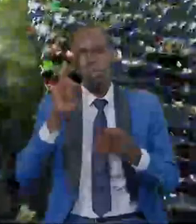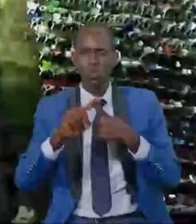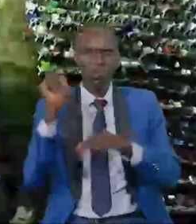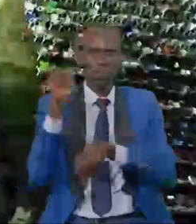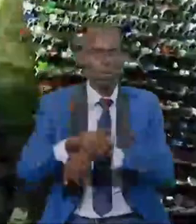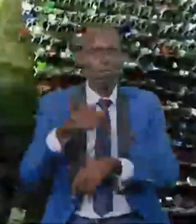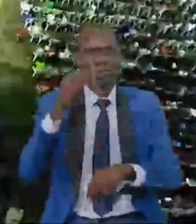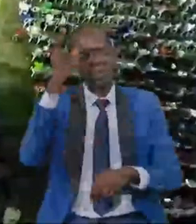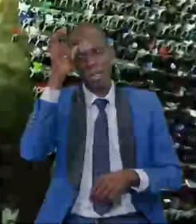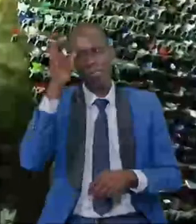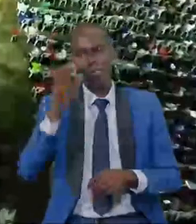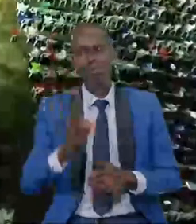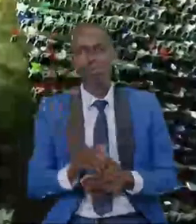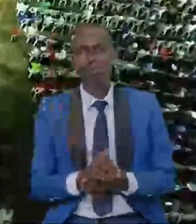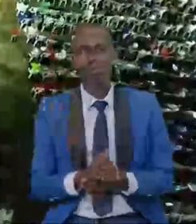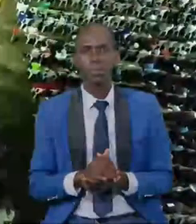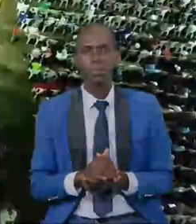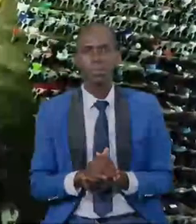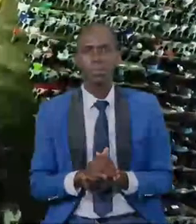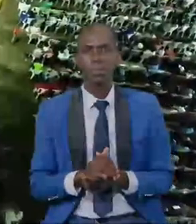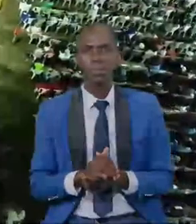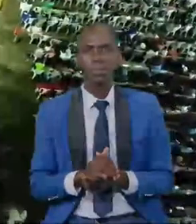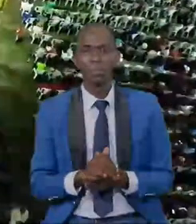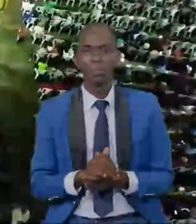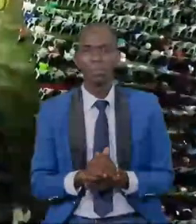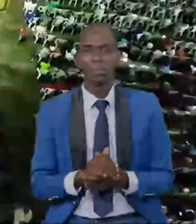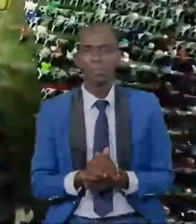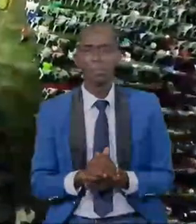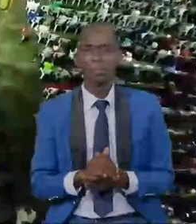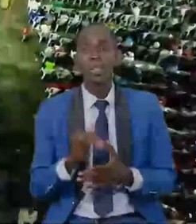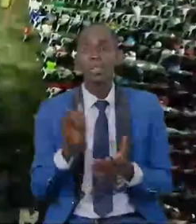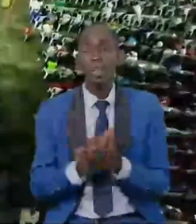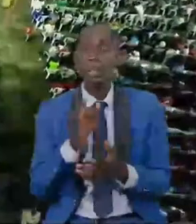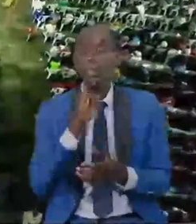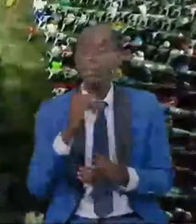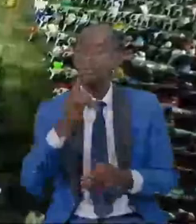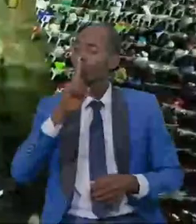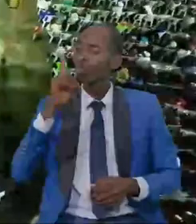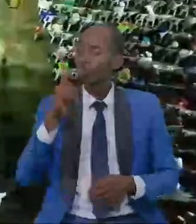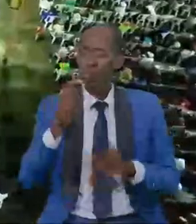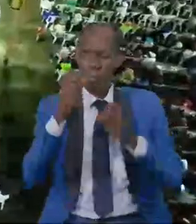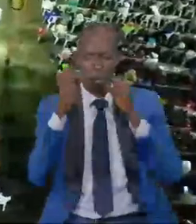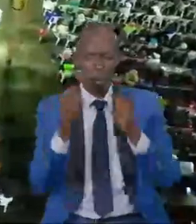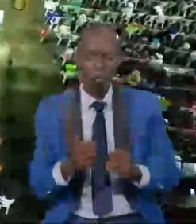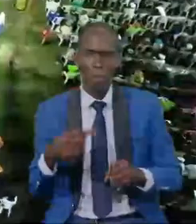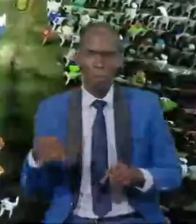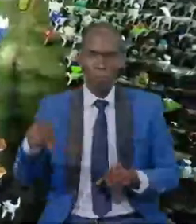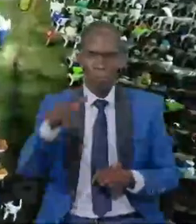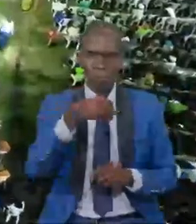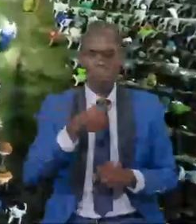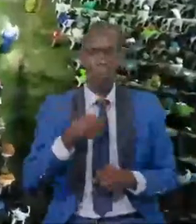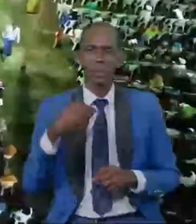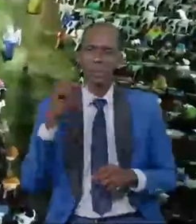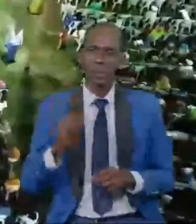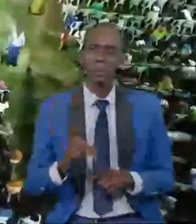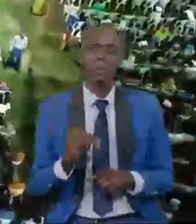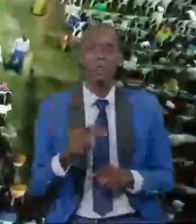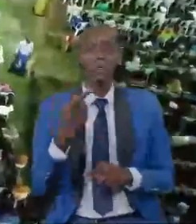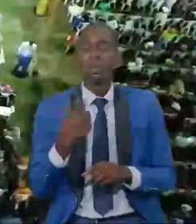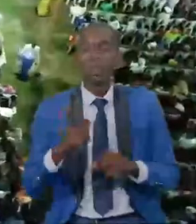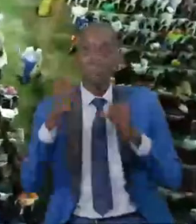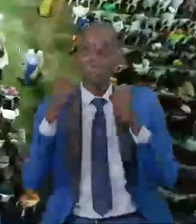La puissance pour me battre avec le diable et le dominer. C'est la puissance réelle dont nous avons